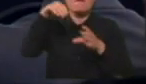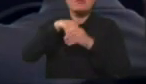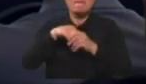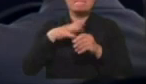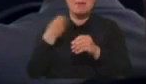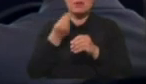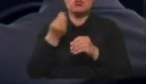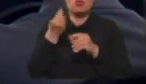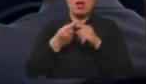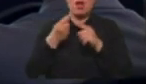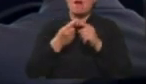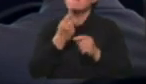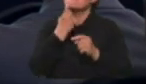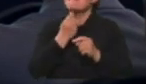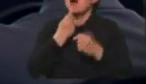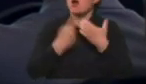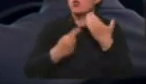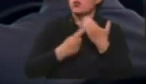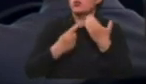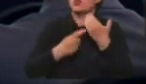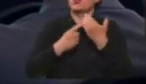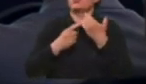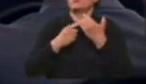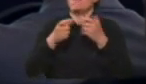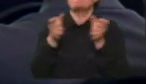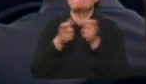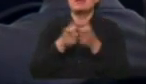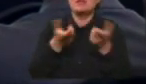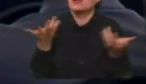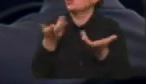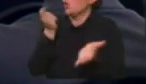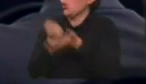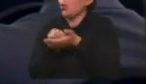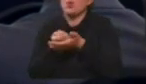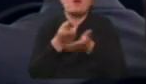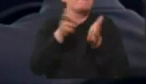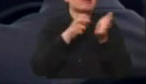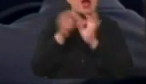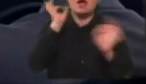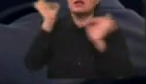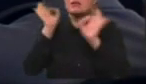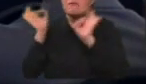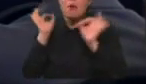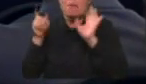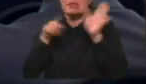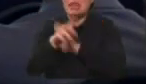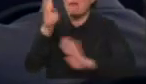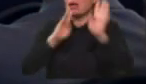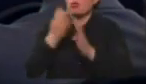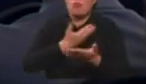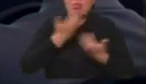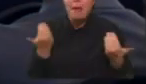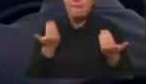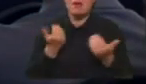takie rzeczy jak niedostateczna liczba kanałów dystrybucji biletów, brak informacji pasażerskiej, z tym bardzo często się spotykamy,